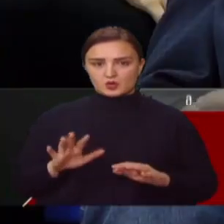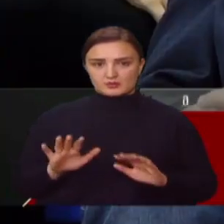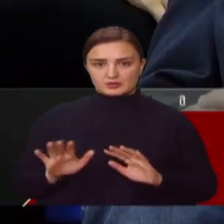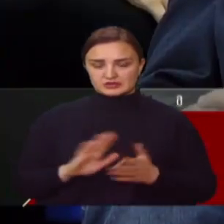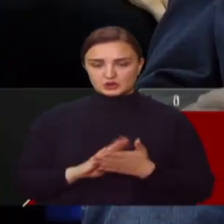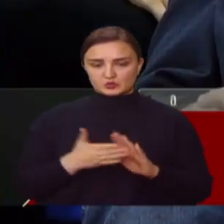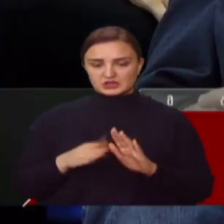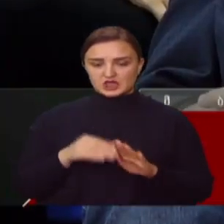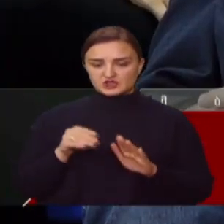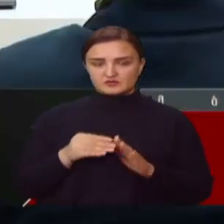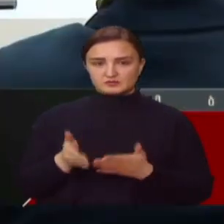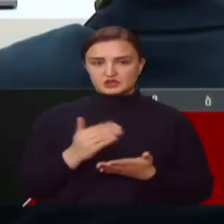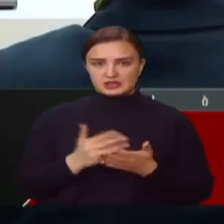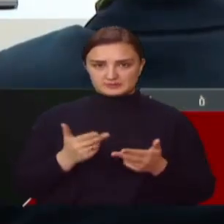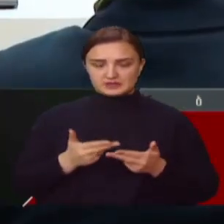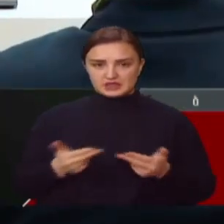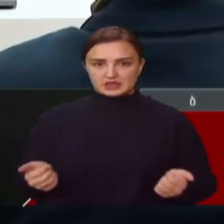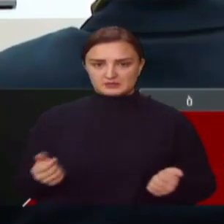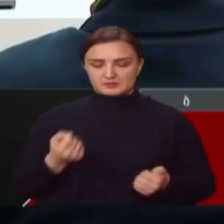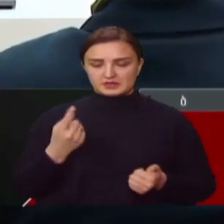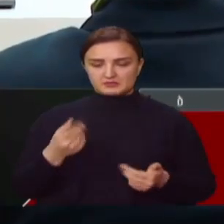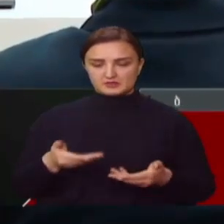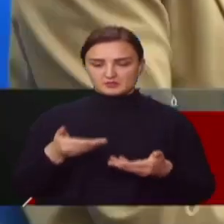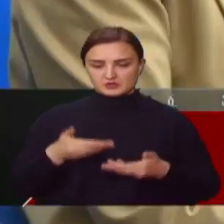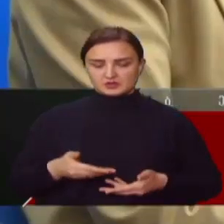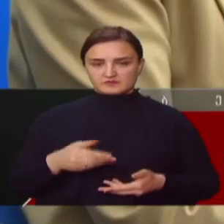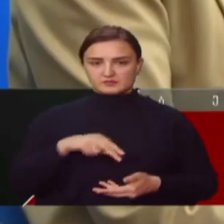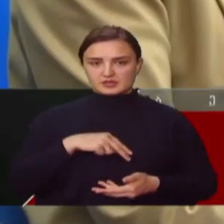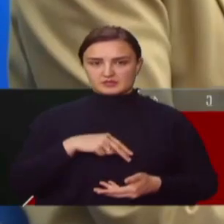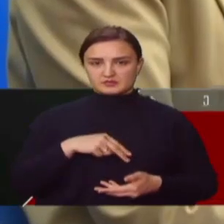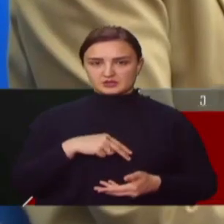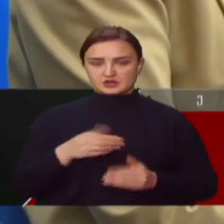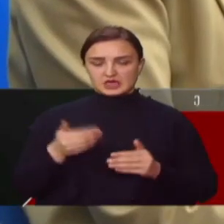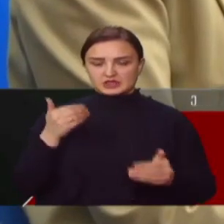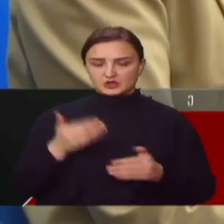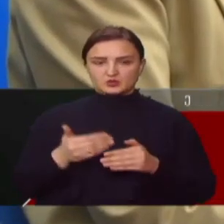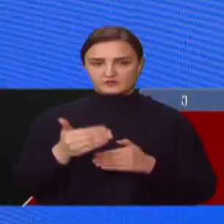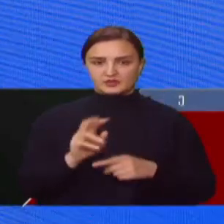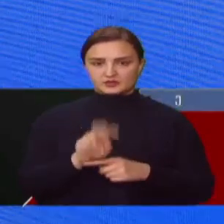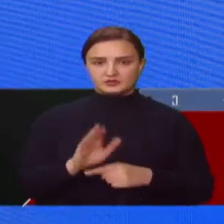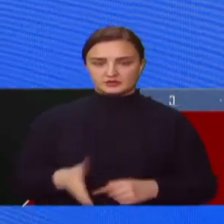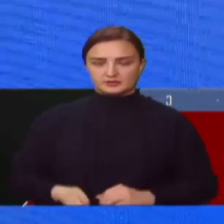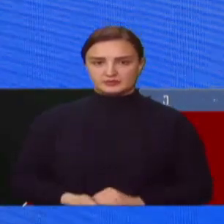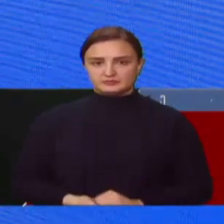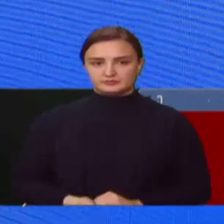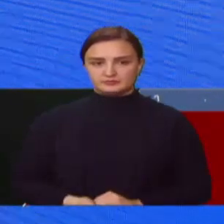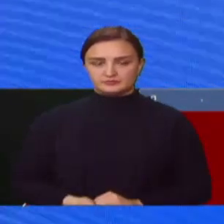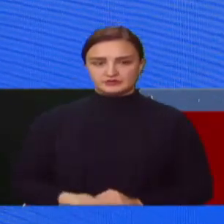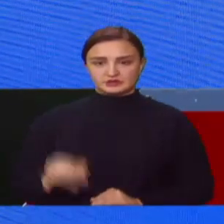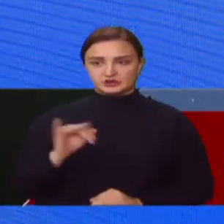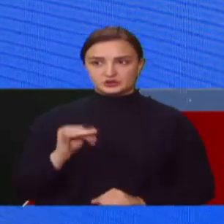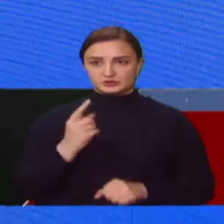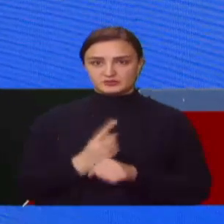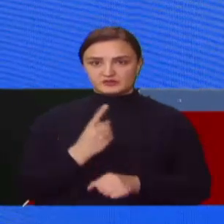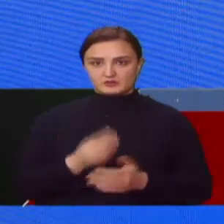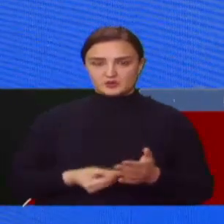შემდეგ არჩევნების შედეგებს აღიარებს და მე-11 მოწვევის პარლამენტში ადრე თუ გვიან შემოვა. Istoria, პირველად მეორდება